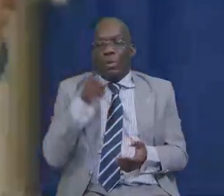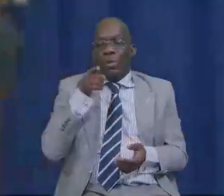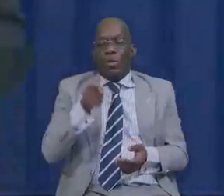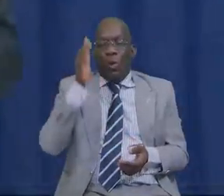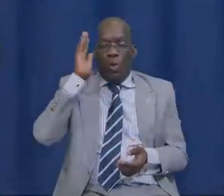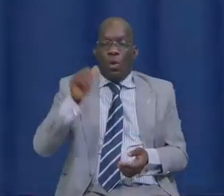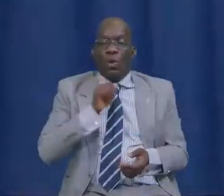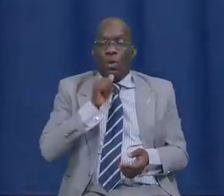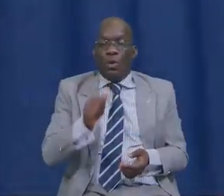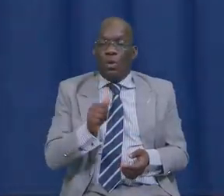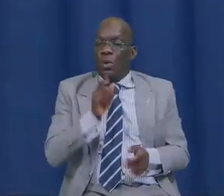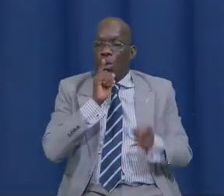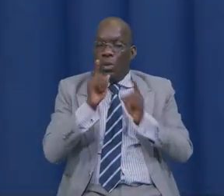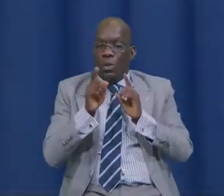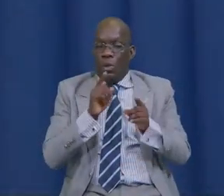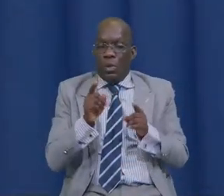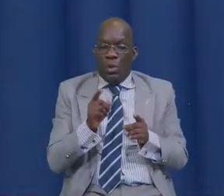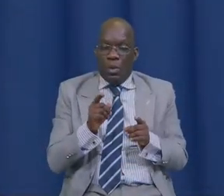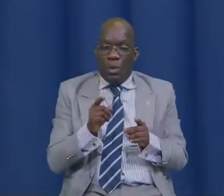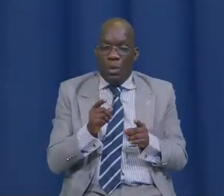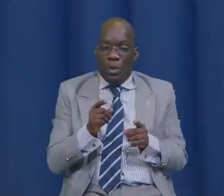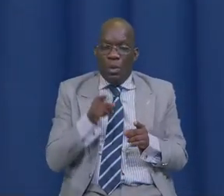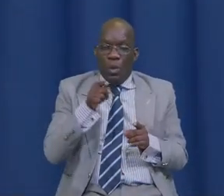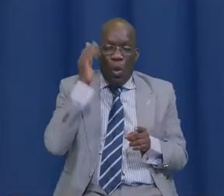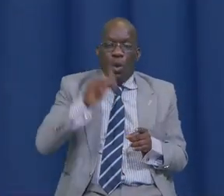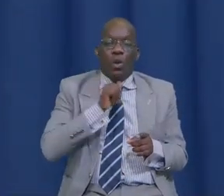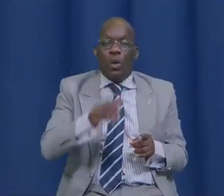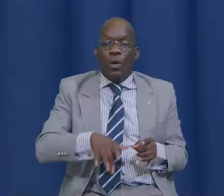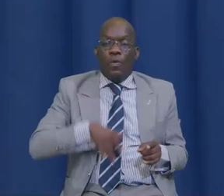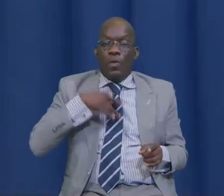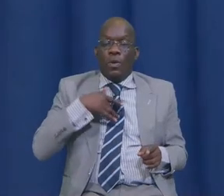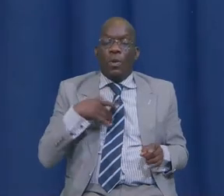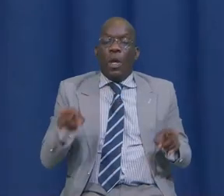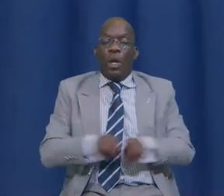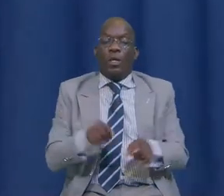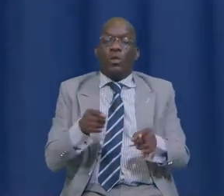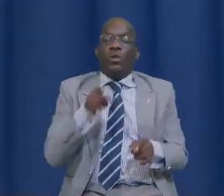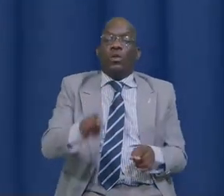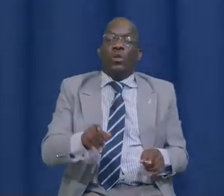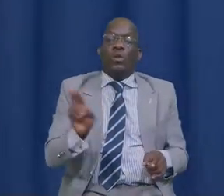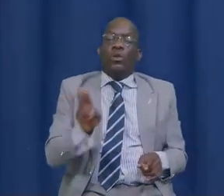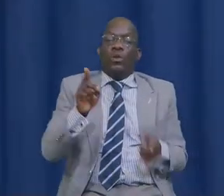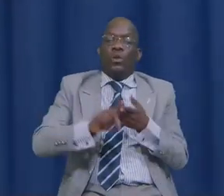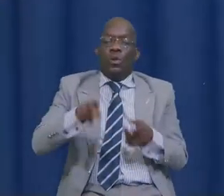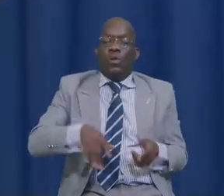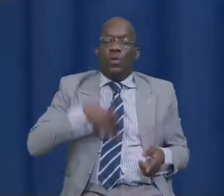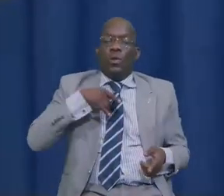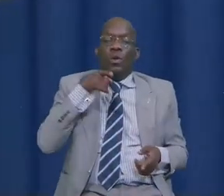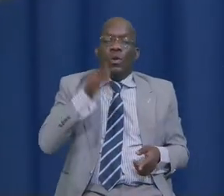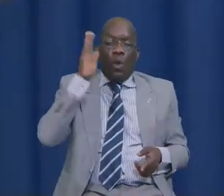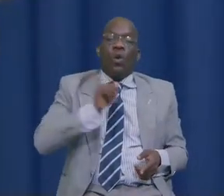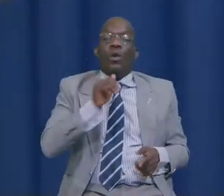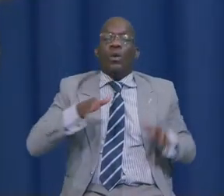Tu ne vas pas parler comme avant. Tu ne vas pas te sentir comme avant. Tu ne vas